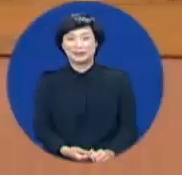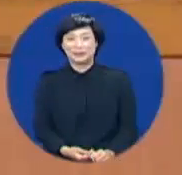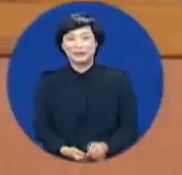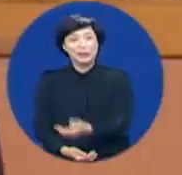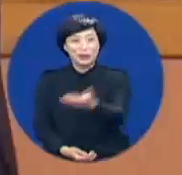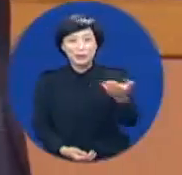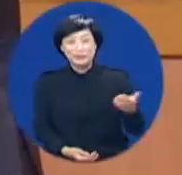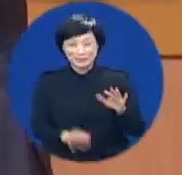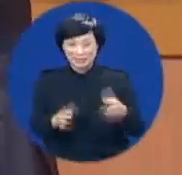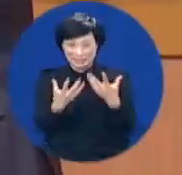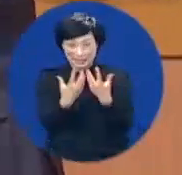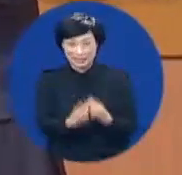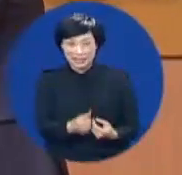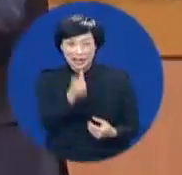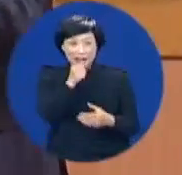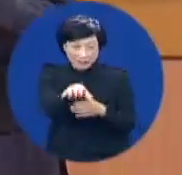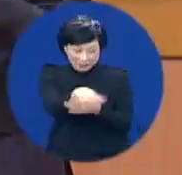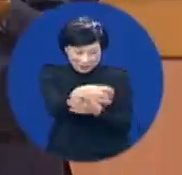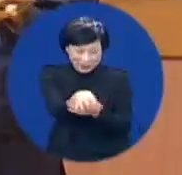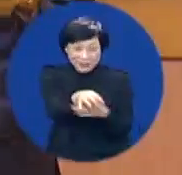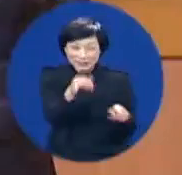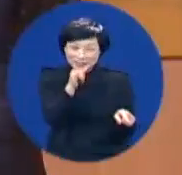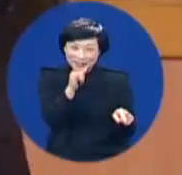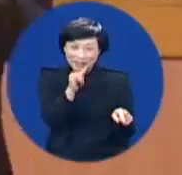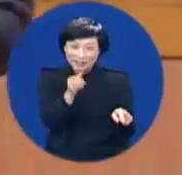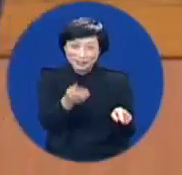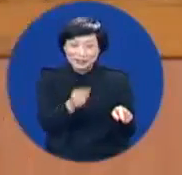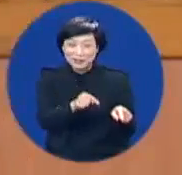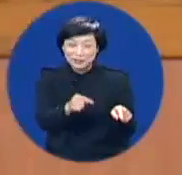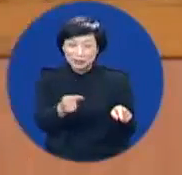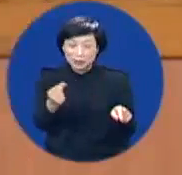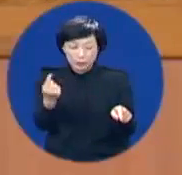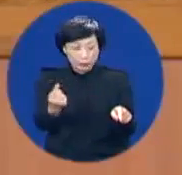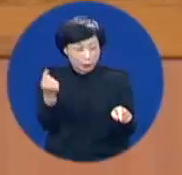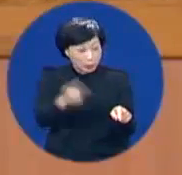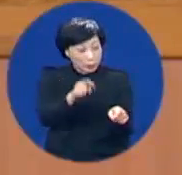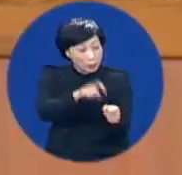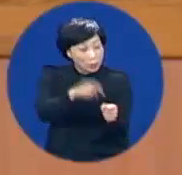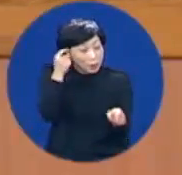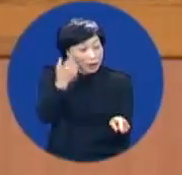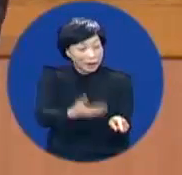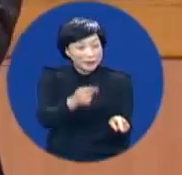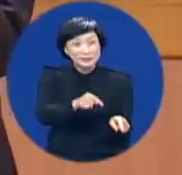이 종 보고 너 여기 왜 와 있니? 하고 물으면